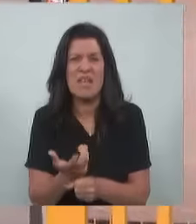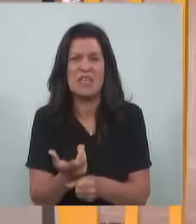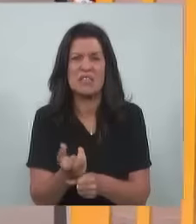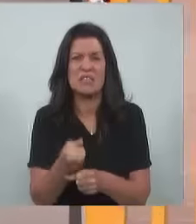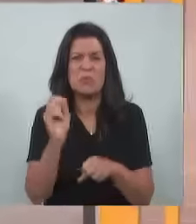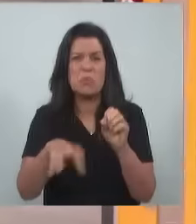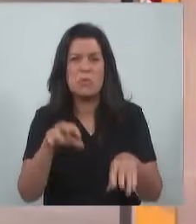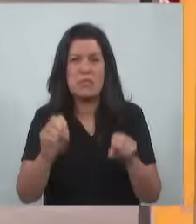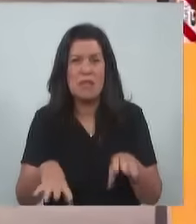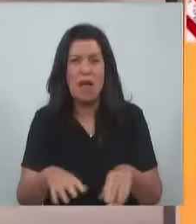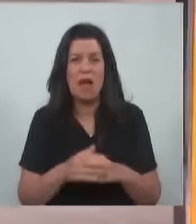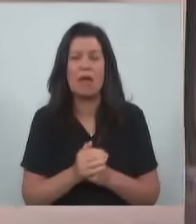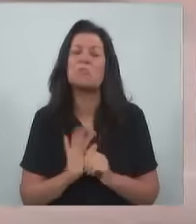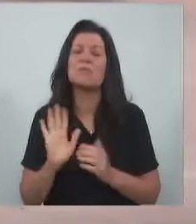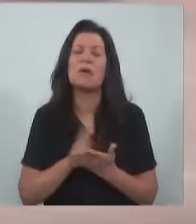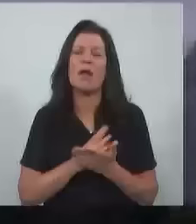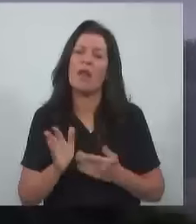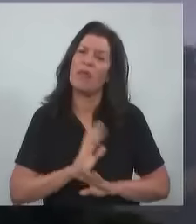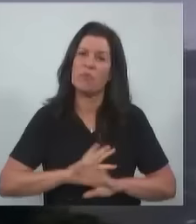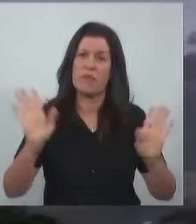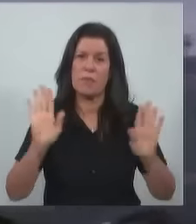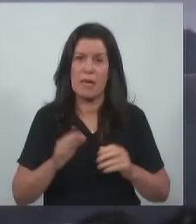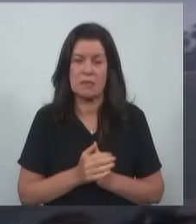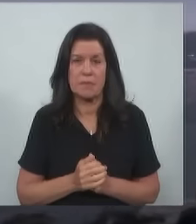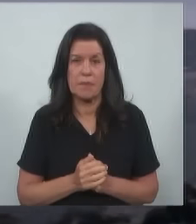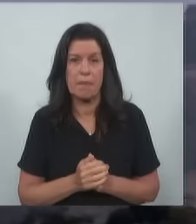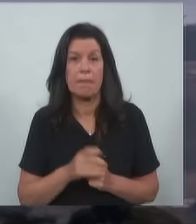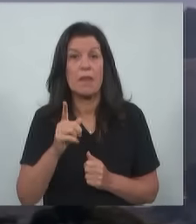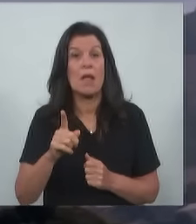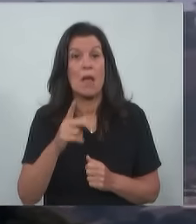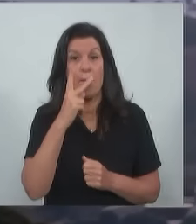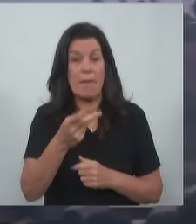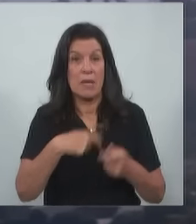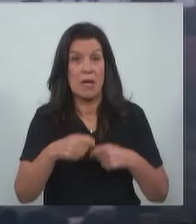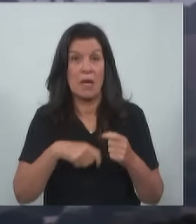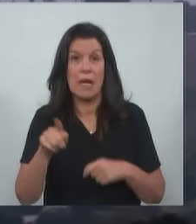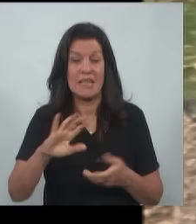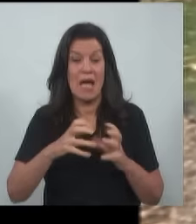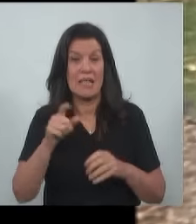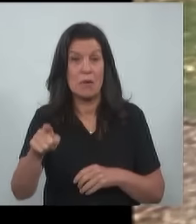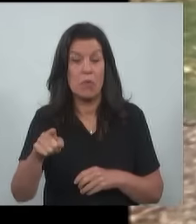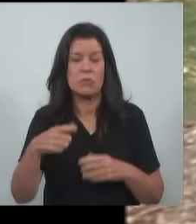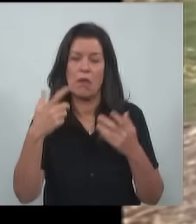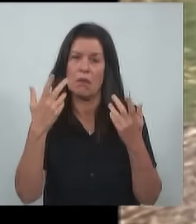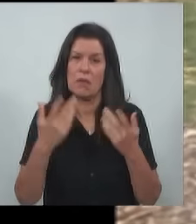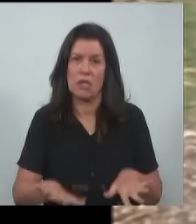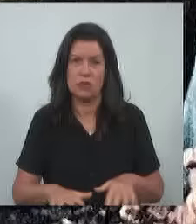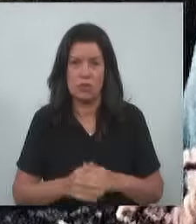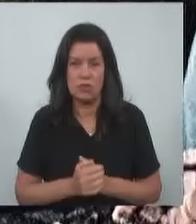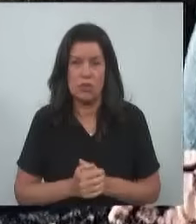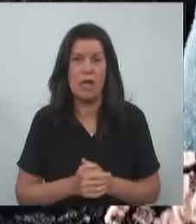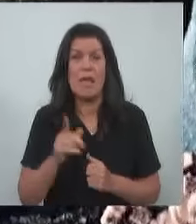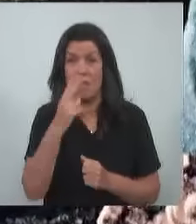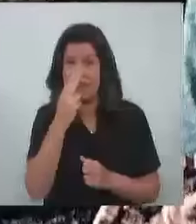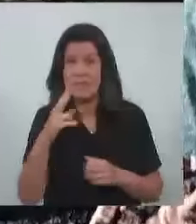נמאס. כן, בניגוד לחשיבות הביטחונית שלו, מבחינה כלכלית האון נכשל כמעט בכל דבר שבו נגע. מכפר הנופש שהוקם שם,